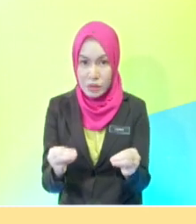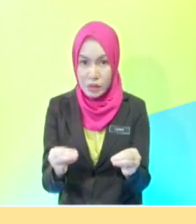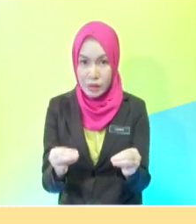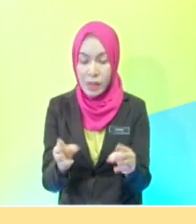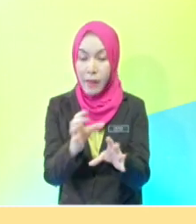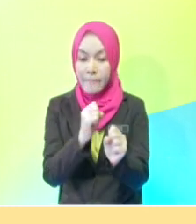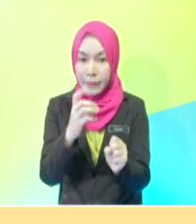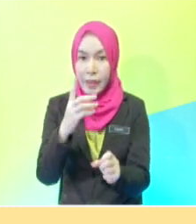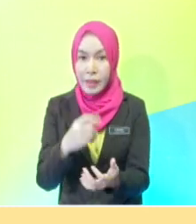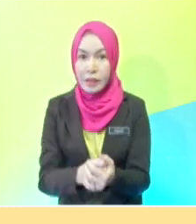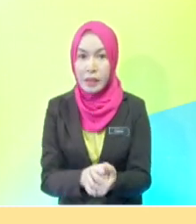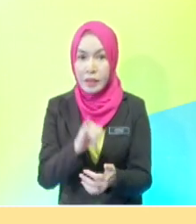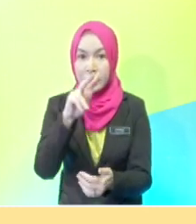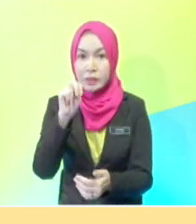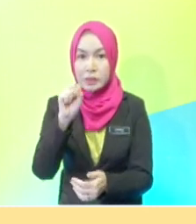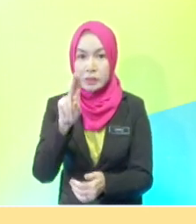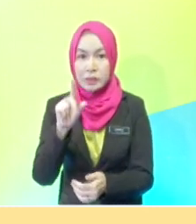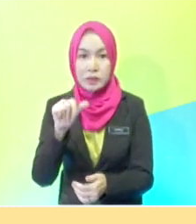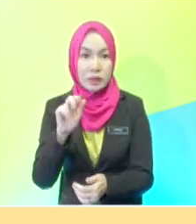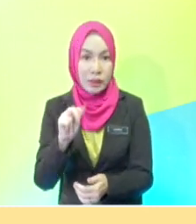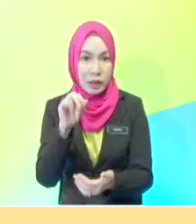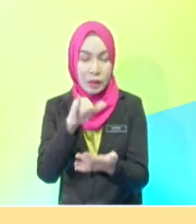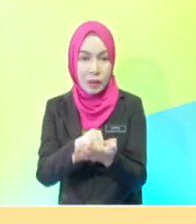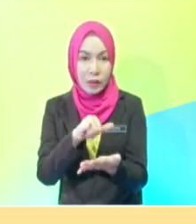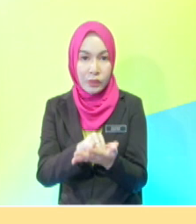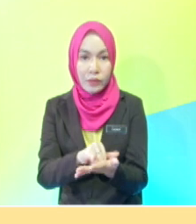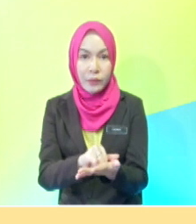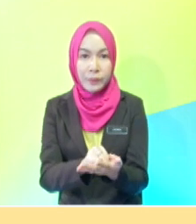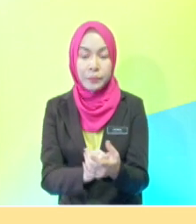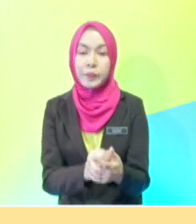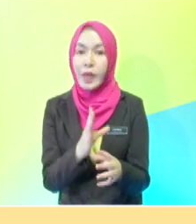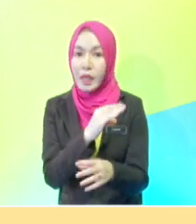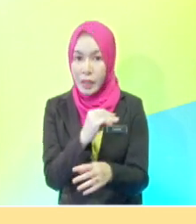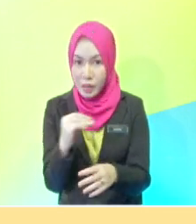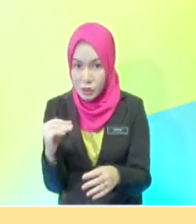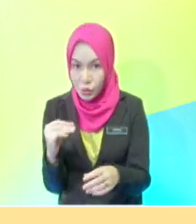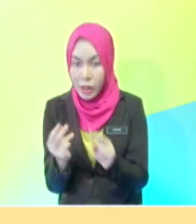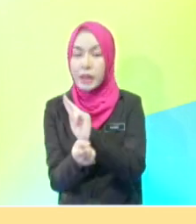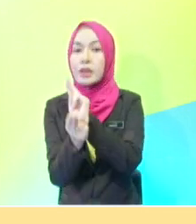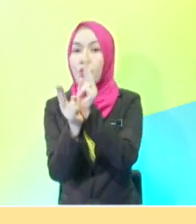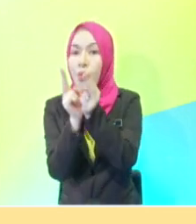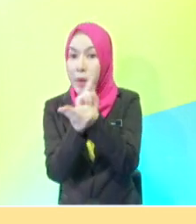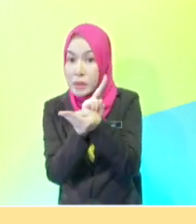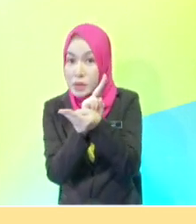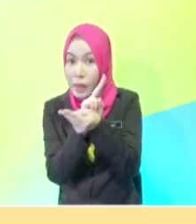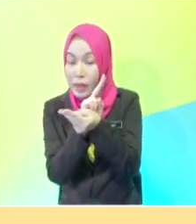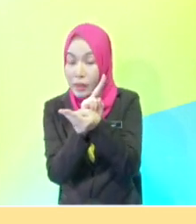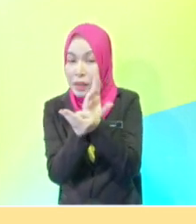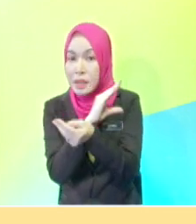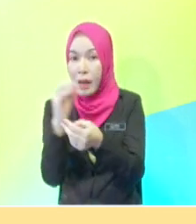DNA bulan dalam digunakan sebagai vektor pengklonan Oke kita selipkan